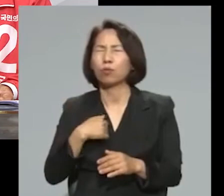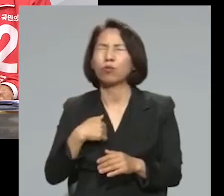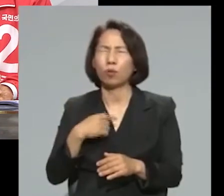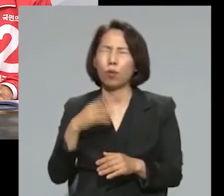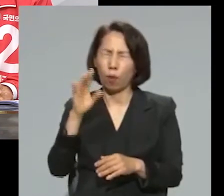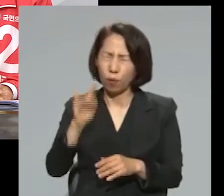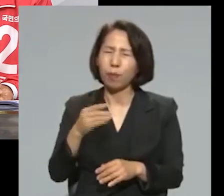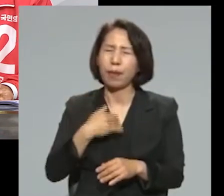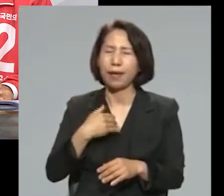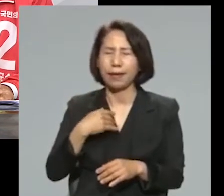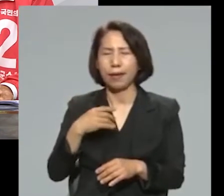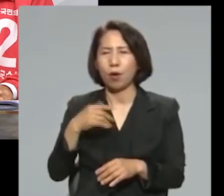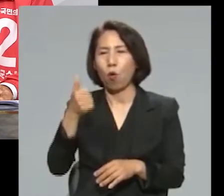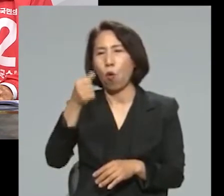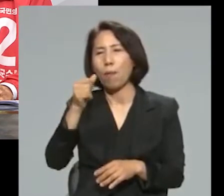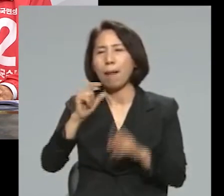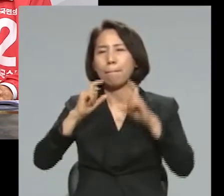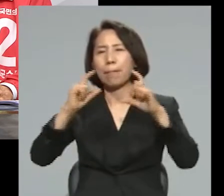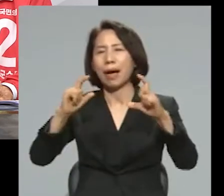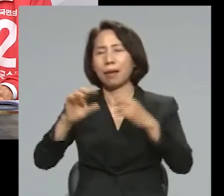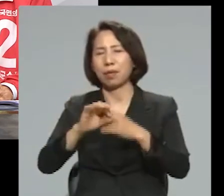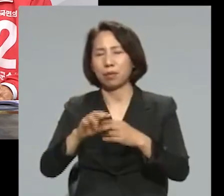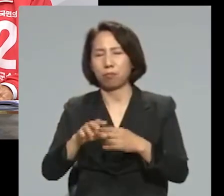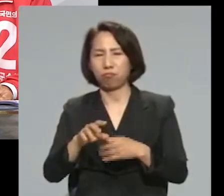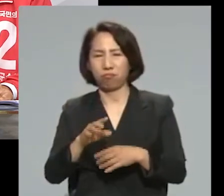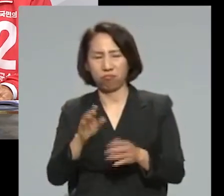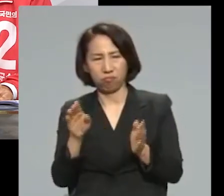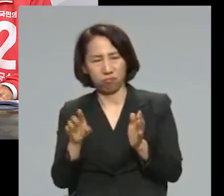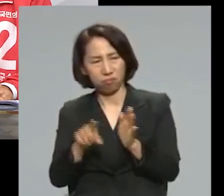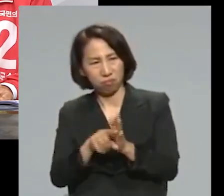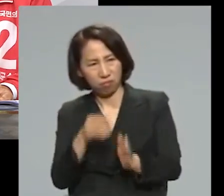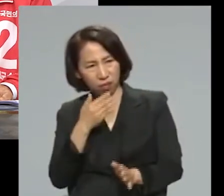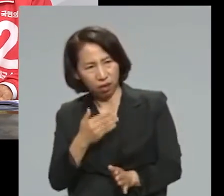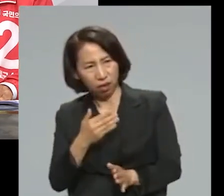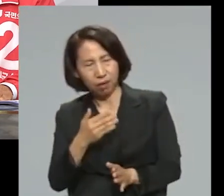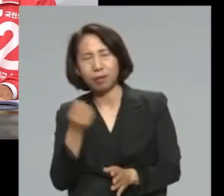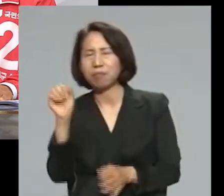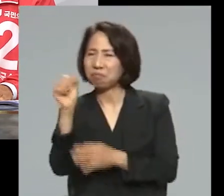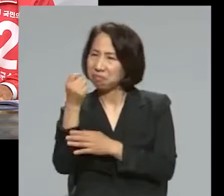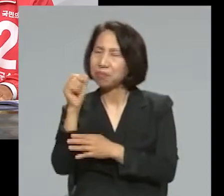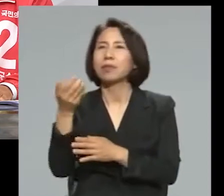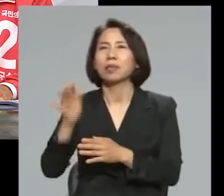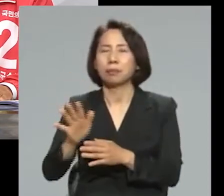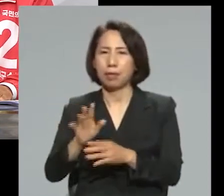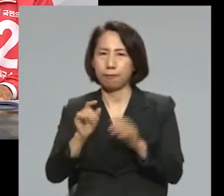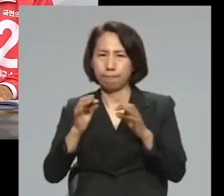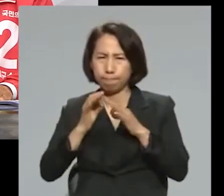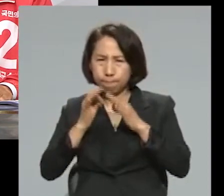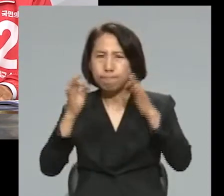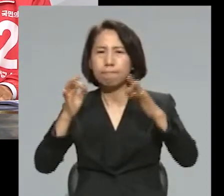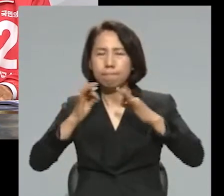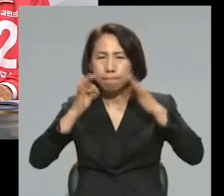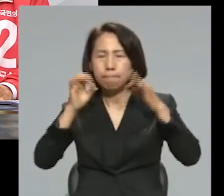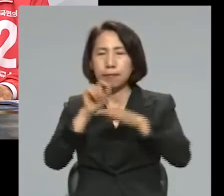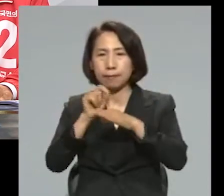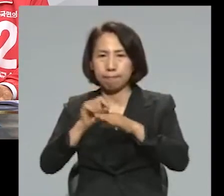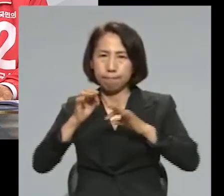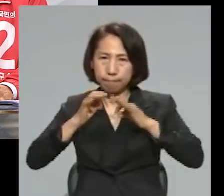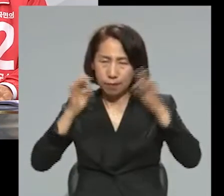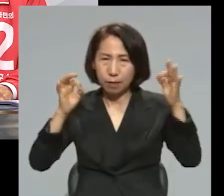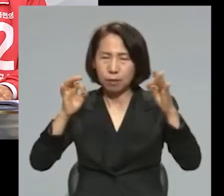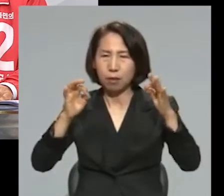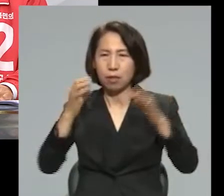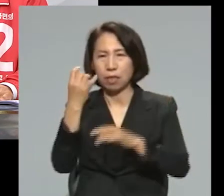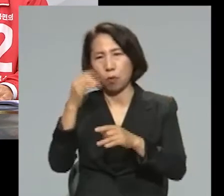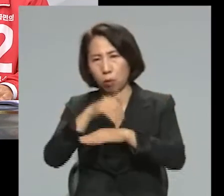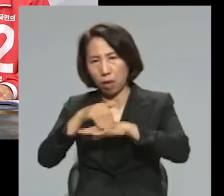들으면 불가능하다고 생각할지 모르지만 행정에 모든 행정을 동원을 해서 나름대로의 어떤 기본 계획을 잘 세우면 많은 인구가